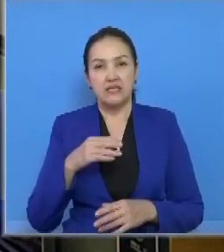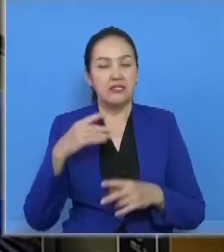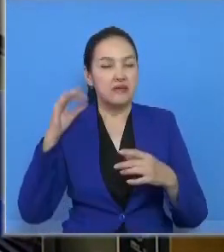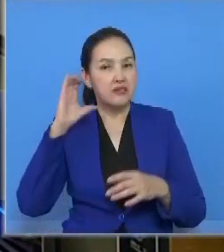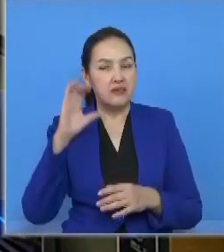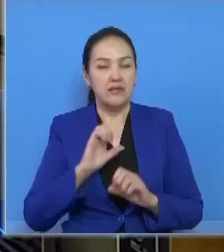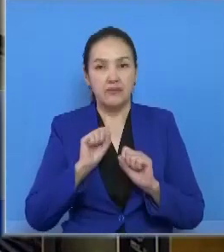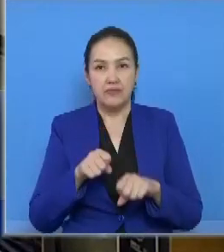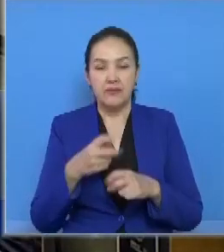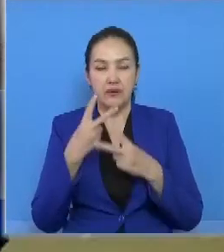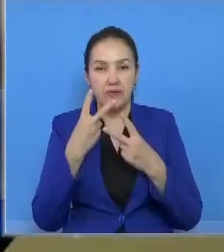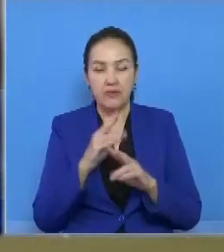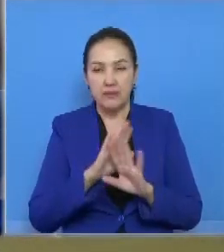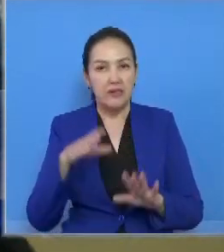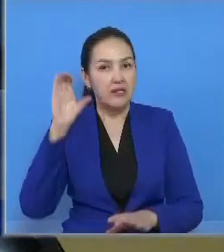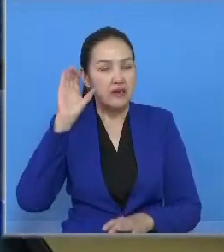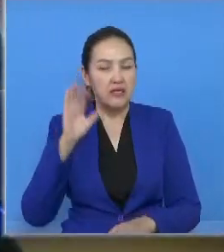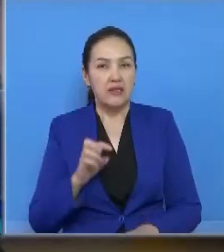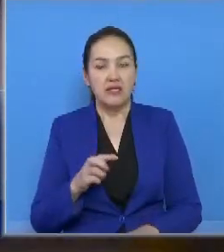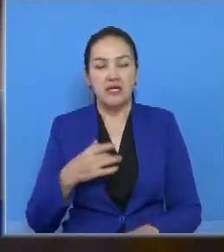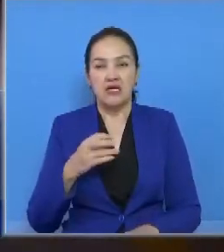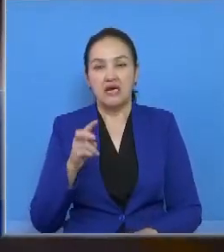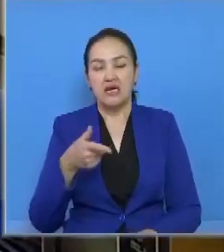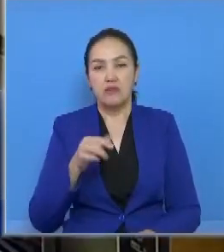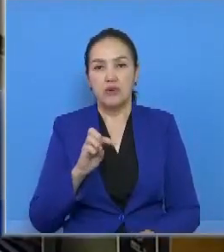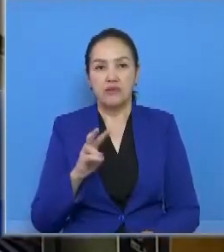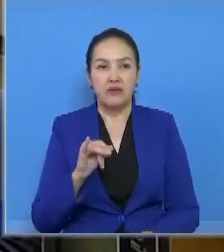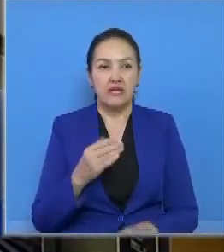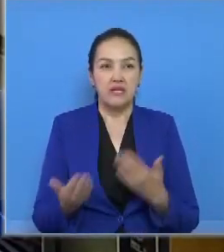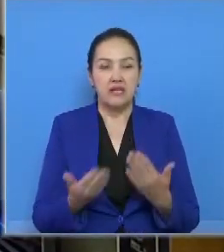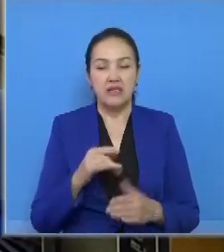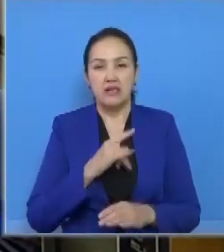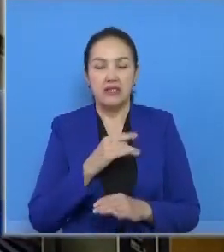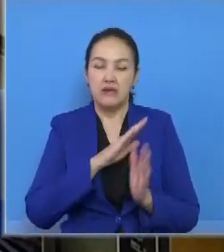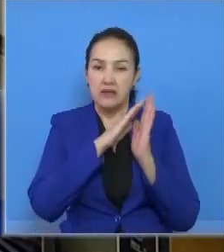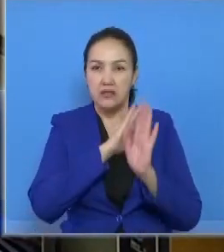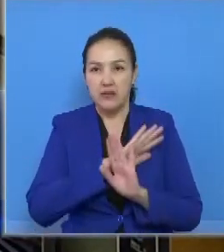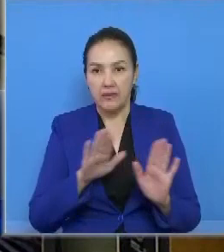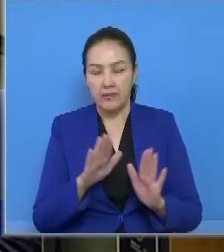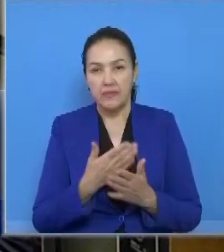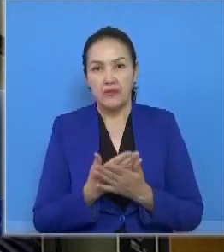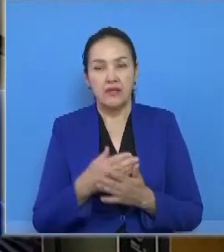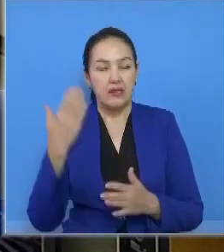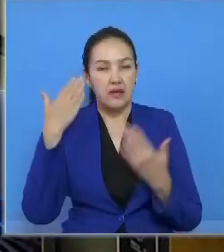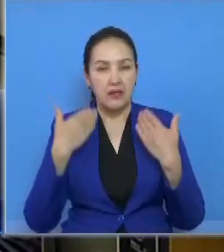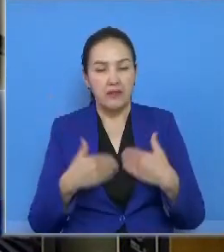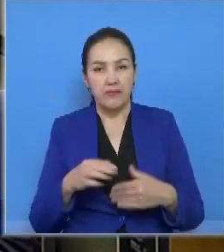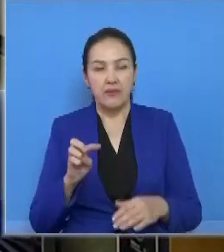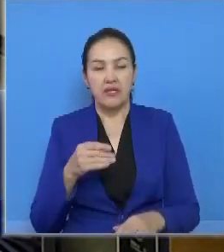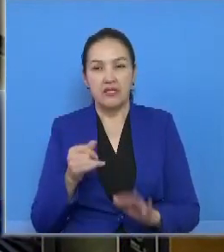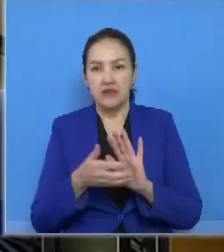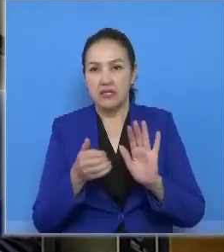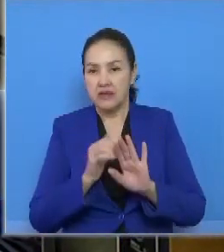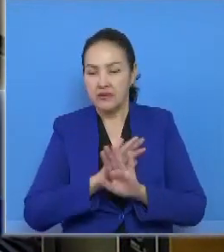емес, көруге емес, тыңдауға. Гормон мелатонин деген пайда болады. Егер де бала ұйықтамаса, баланың бойында сол мелатонин